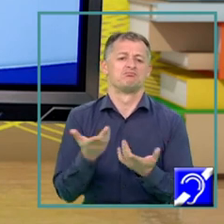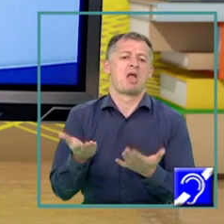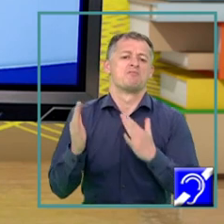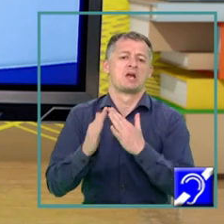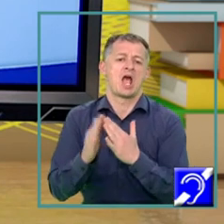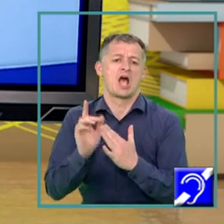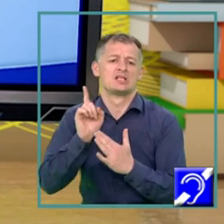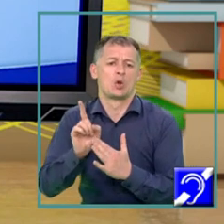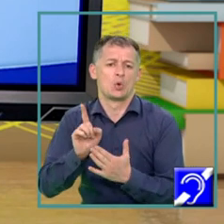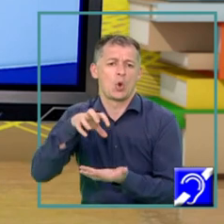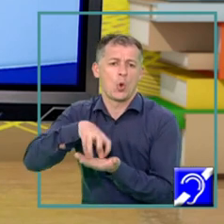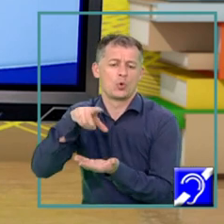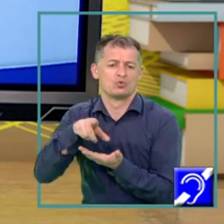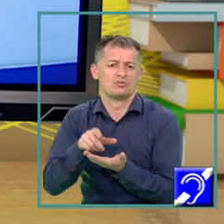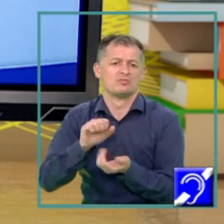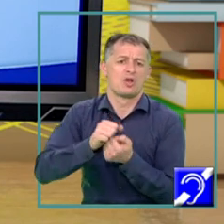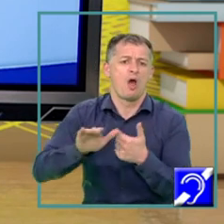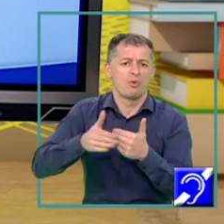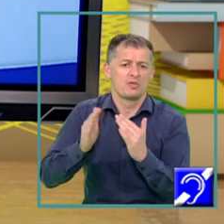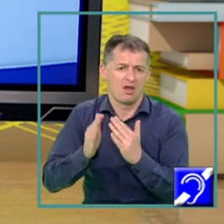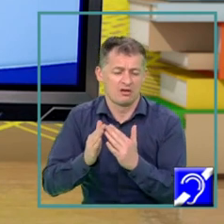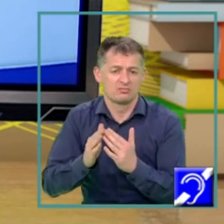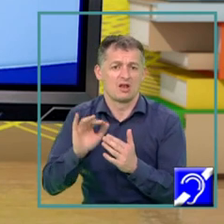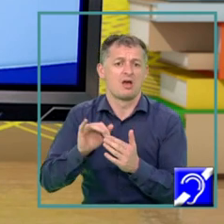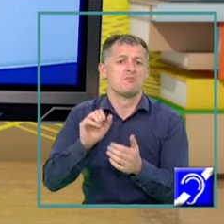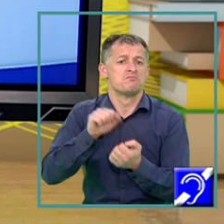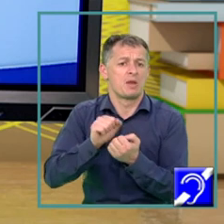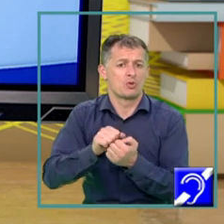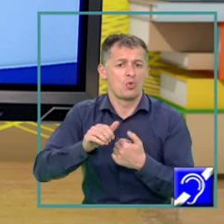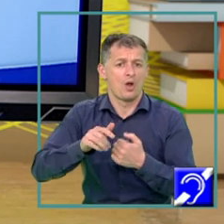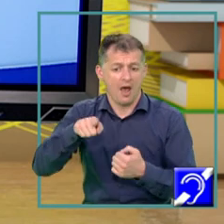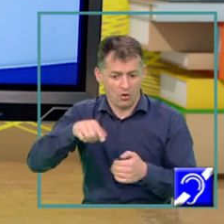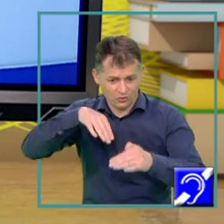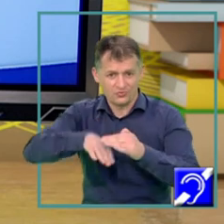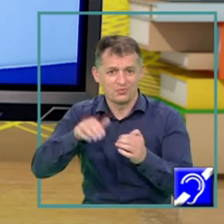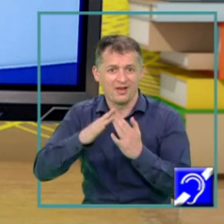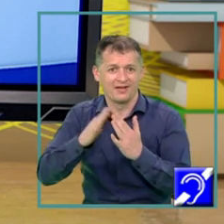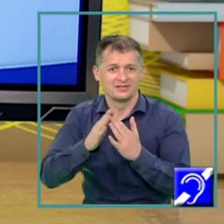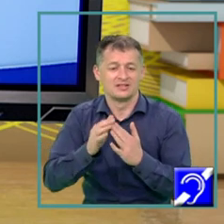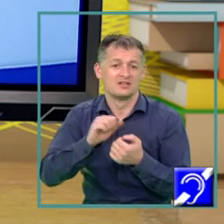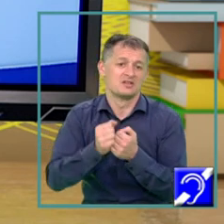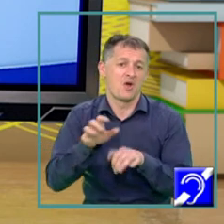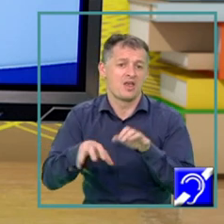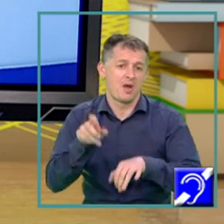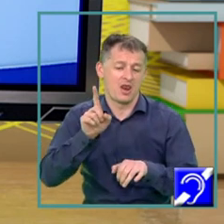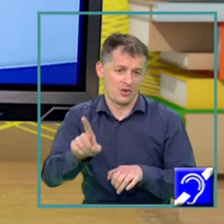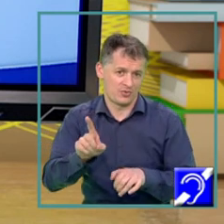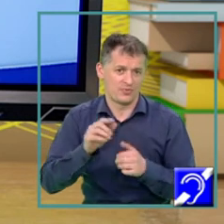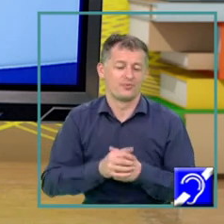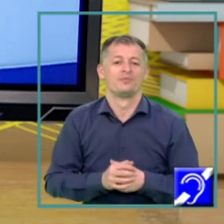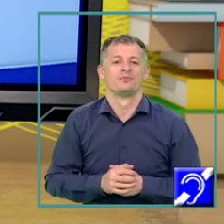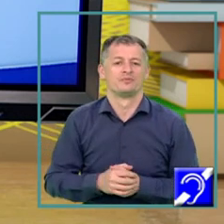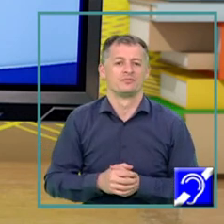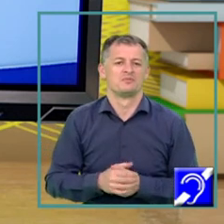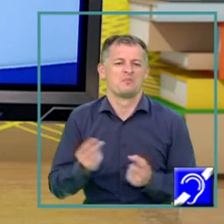locuit, la construcțiile gospodărești anexe, la terenul pe care se afla sau la animalele de producție și inventarul agricol mărunt.